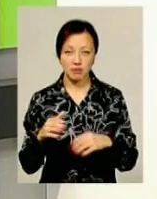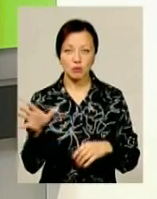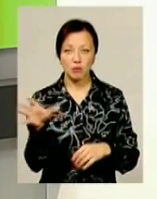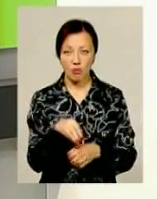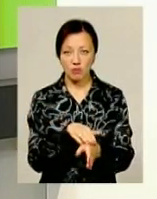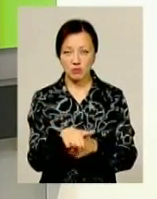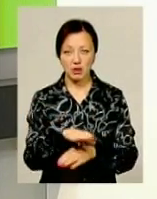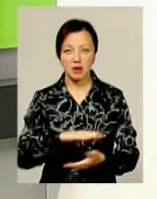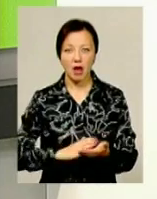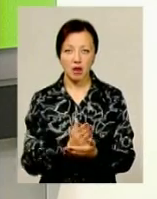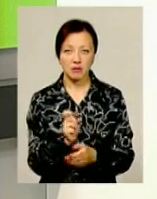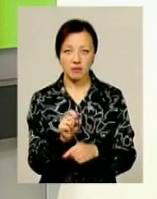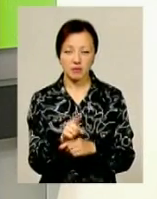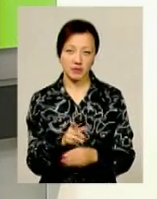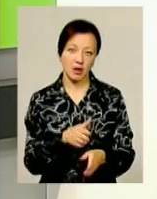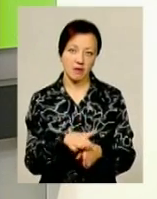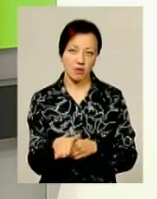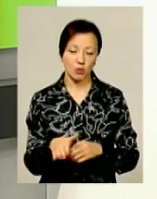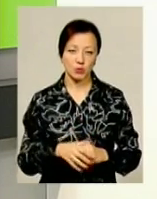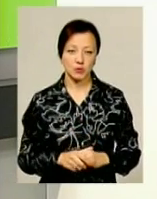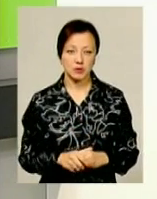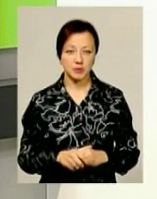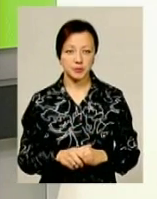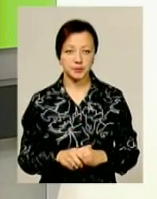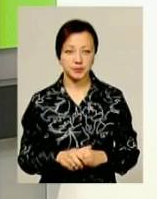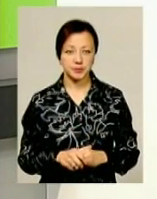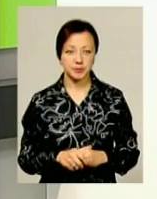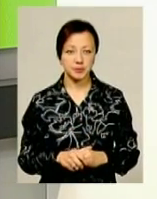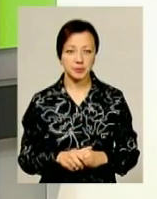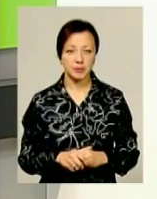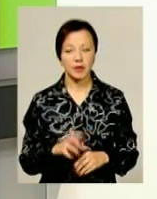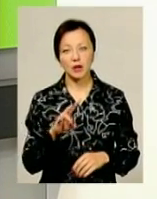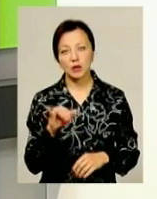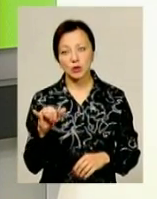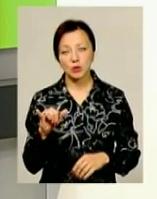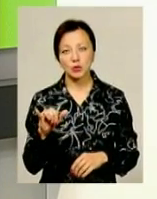мірі якісно виконувати ті завдання, які будуть ставитися перед службою. Ну і